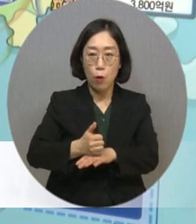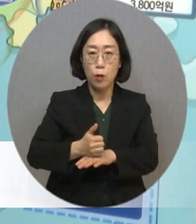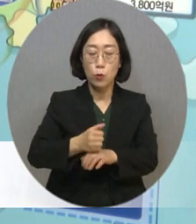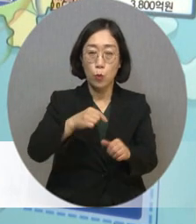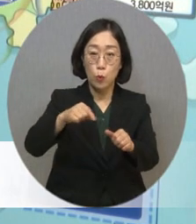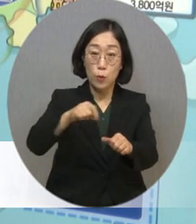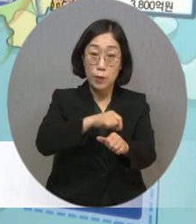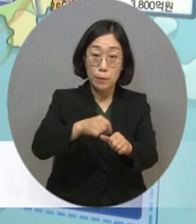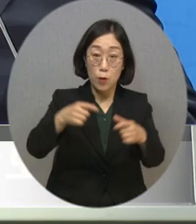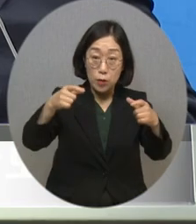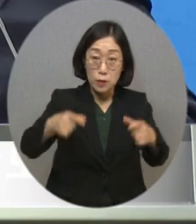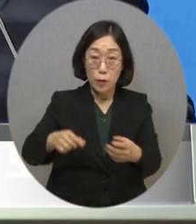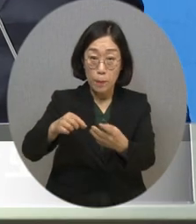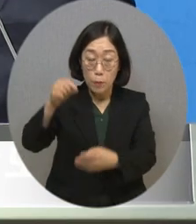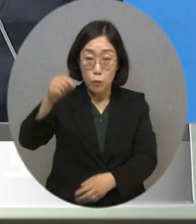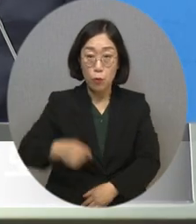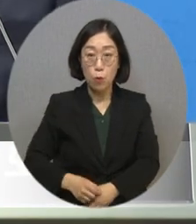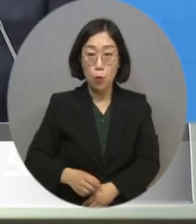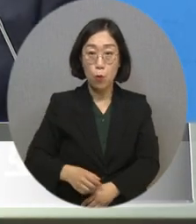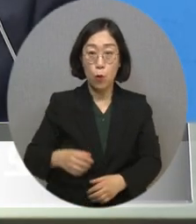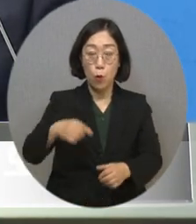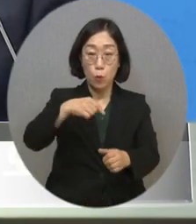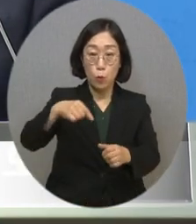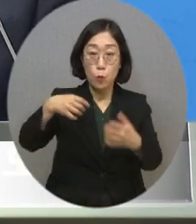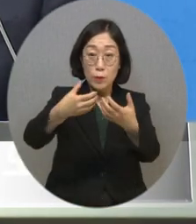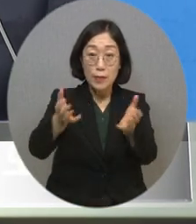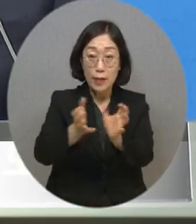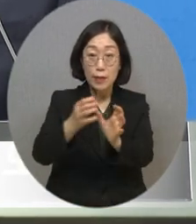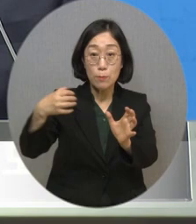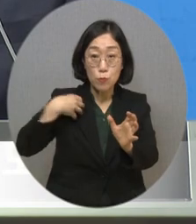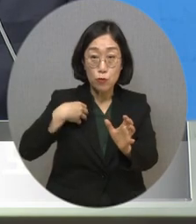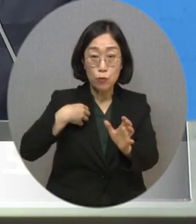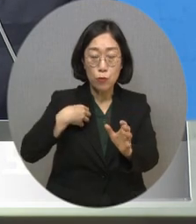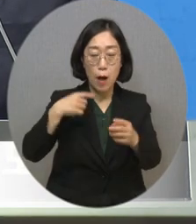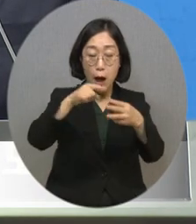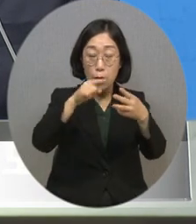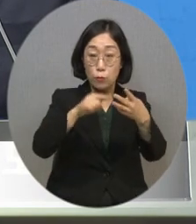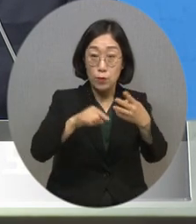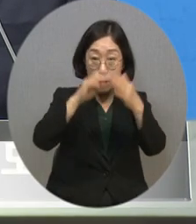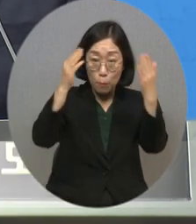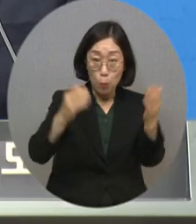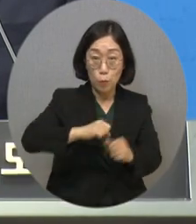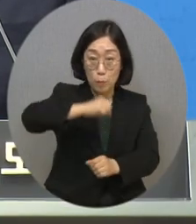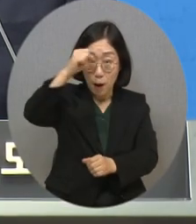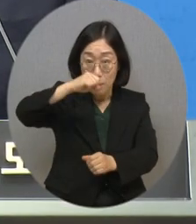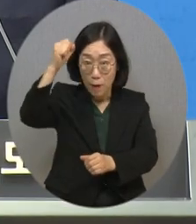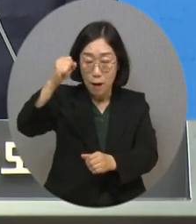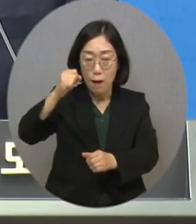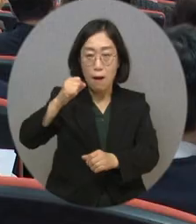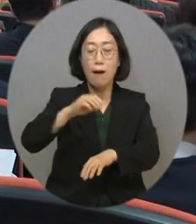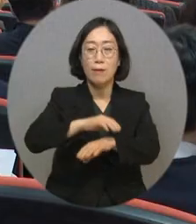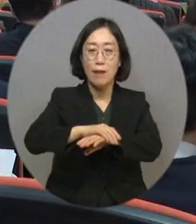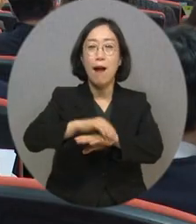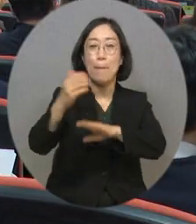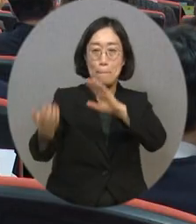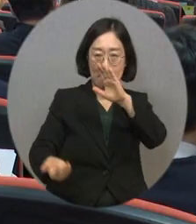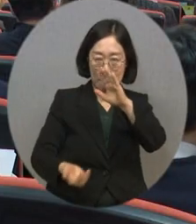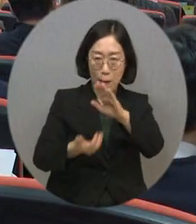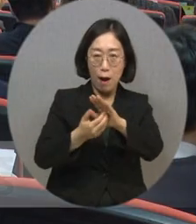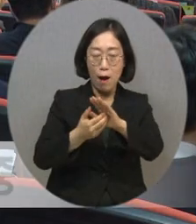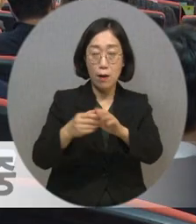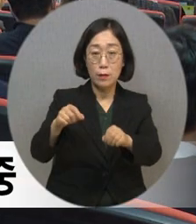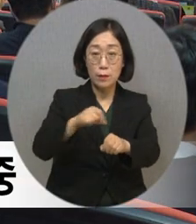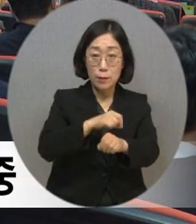교육발전특구 시범지역까지 교육부가 추진한 3대 프로젝트에 모두 선정되는 쾌거를 이뤘습니다.